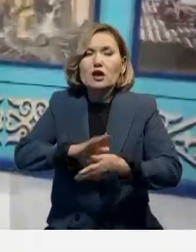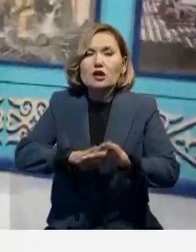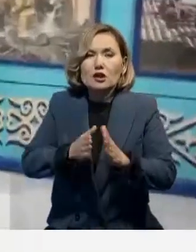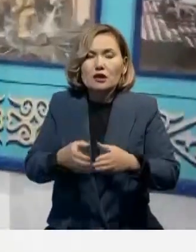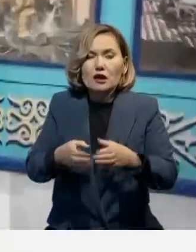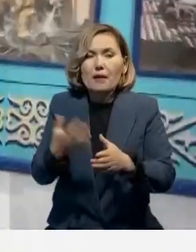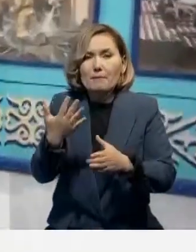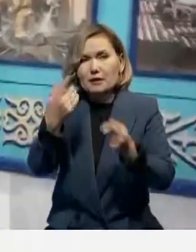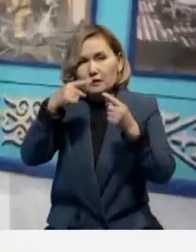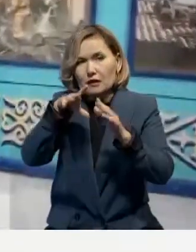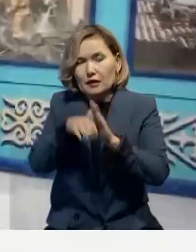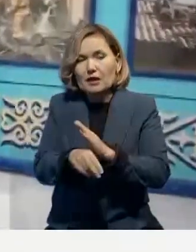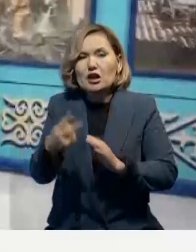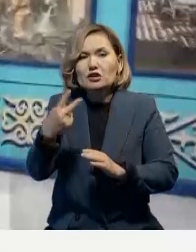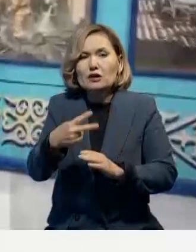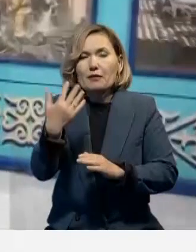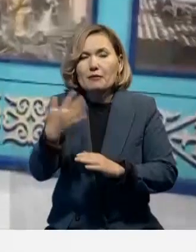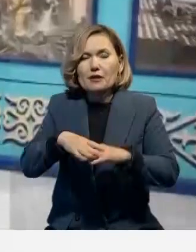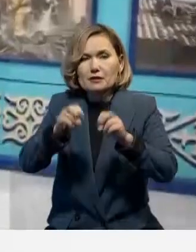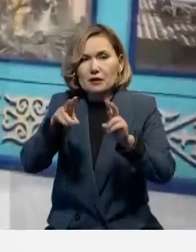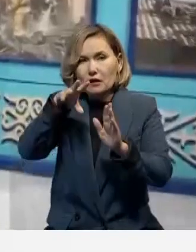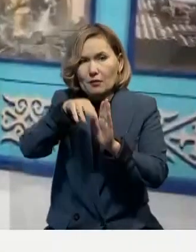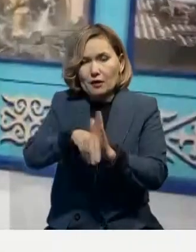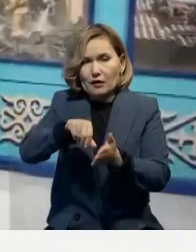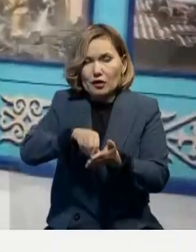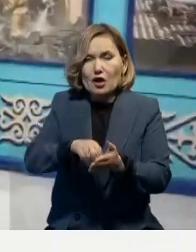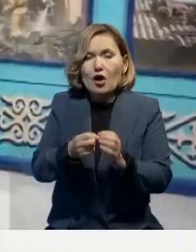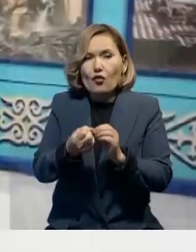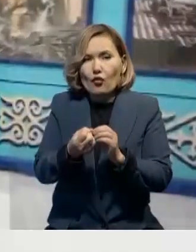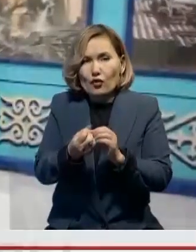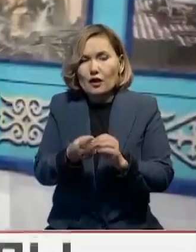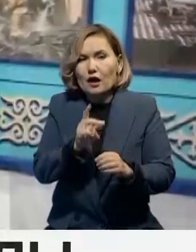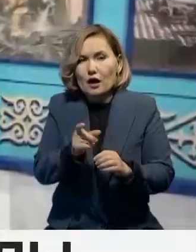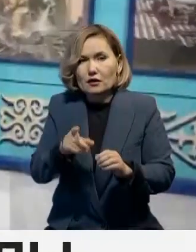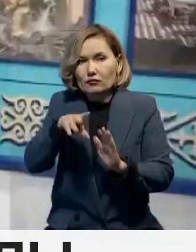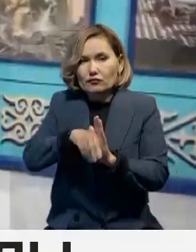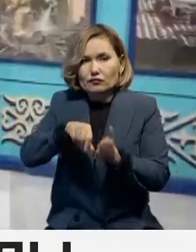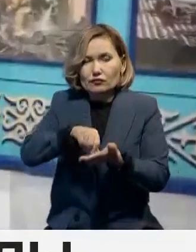техника, 25 қызметкер, арнайы қызметтерден 12 адам, 4 техника жұмылдырылды.